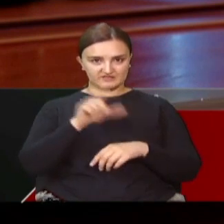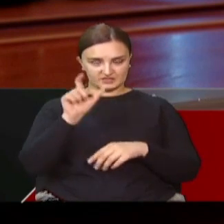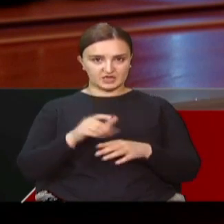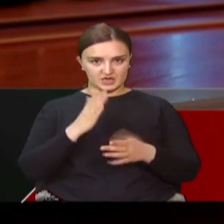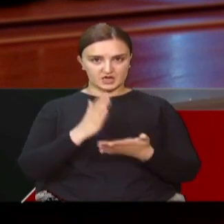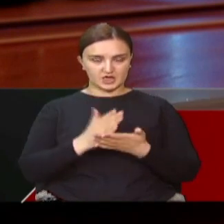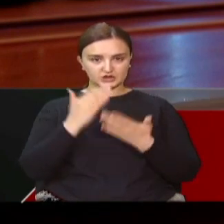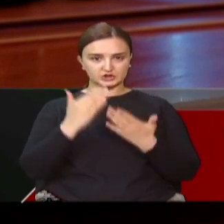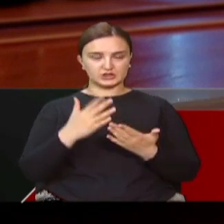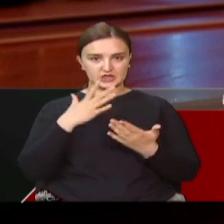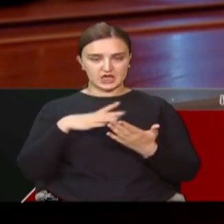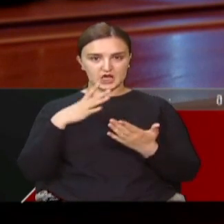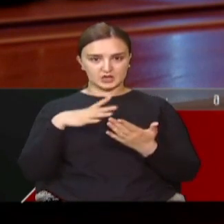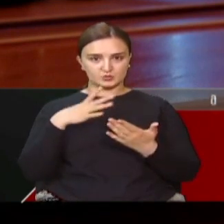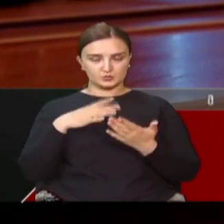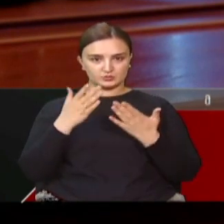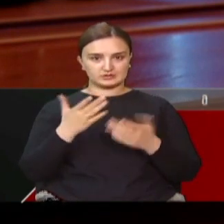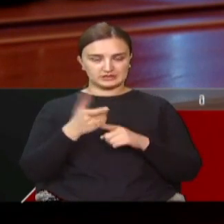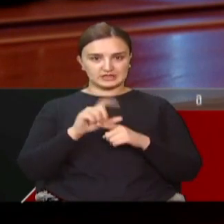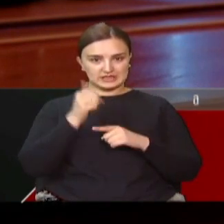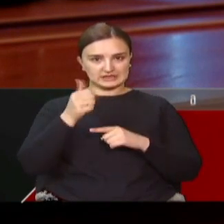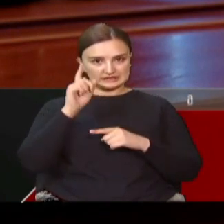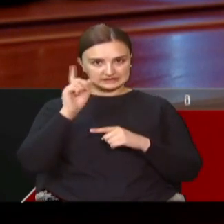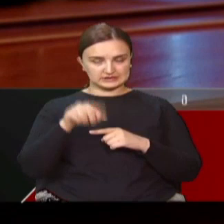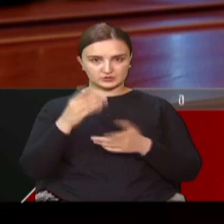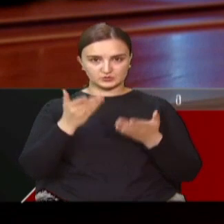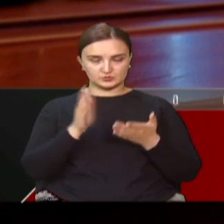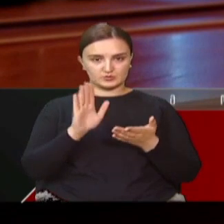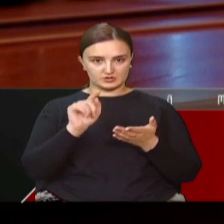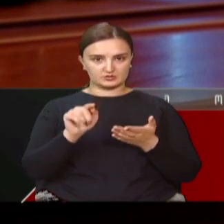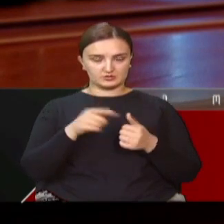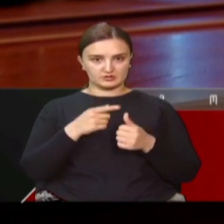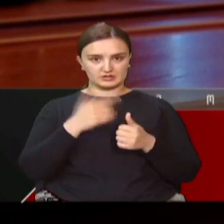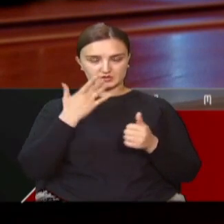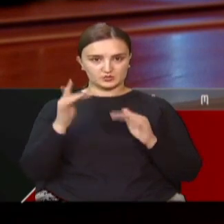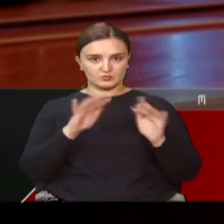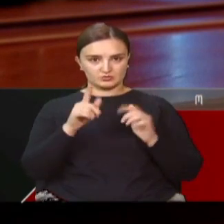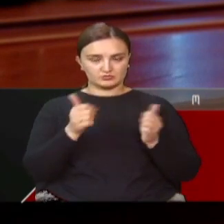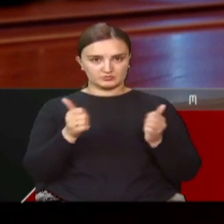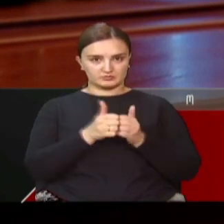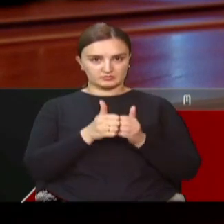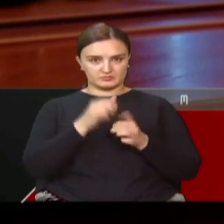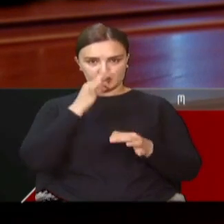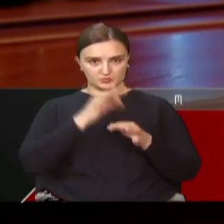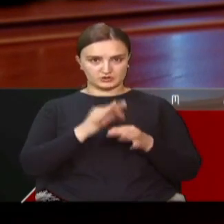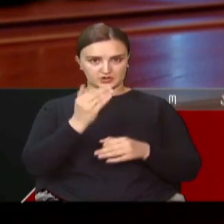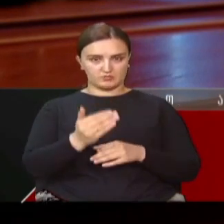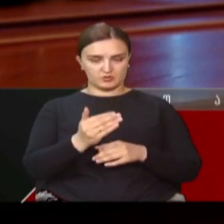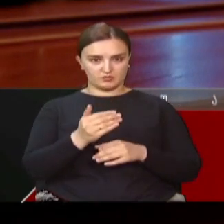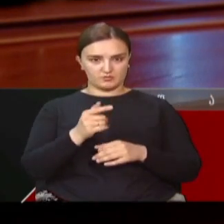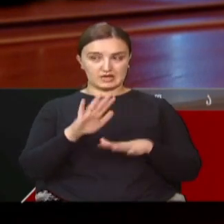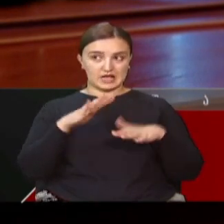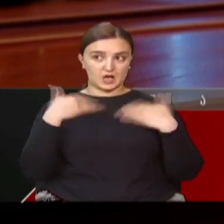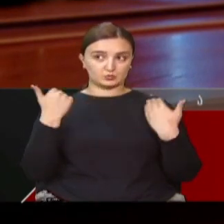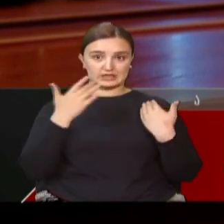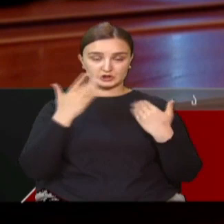და შენი ქართული მართლმსაჯულების მიერ ძალიან კარგად იცი თუ არა და მაშინ მიტმასნილი ხარ იმ ნაციონალური მოძრაობის პასუხისგებლობაზე. Არც ის უნდათ,